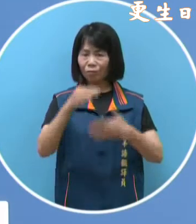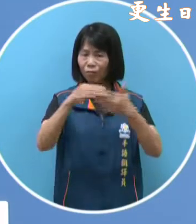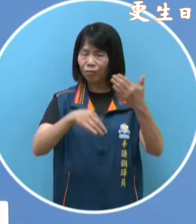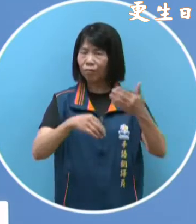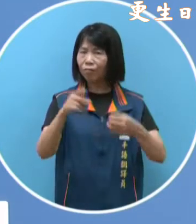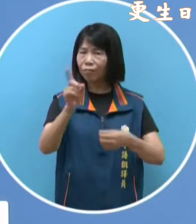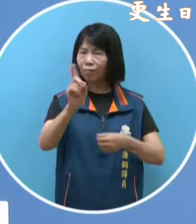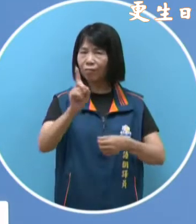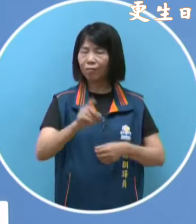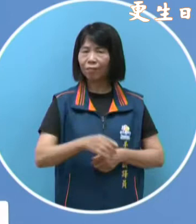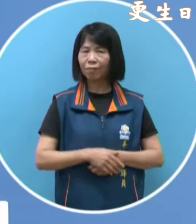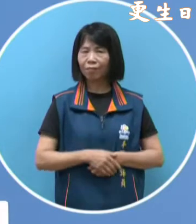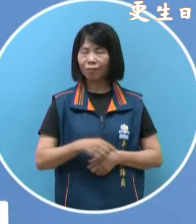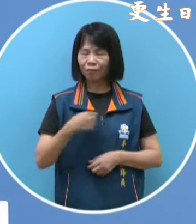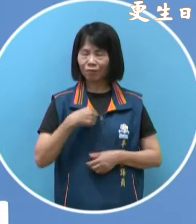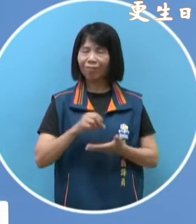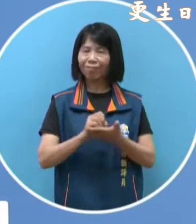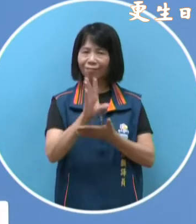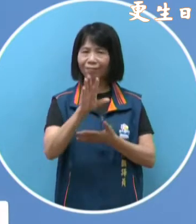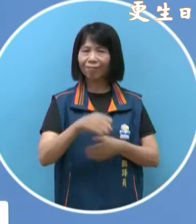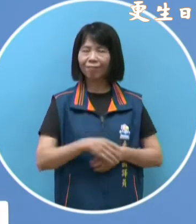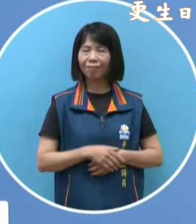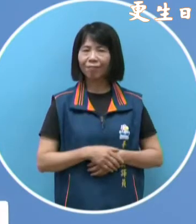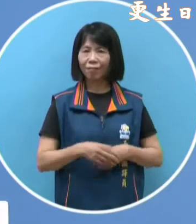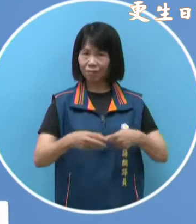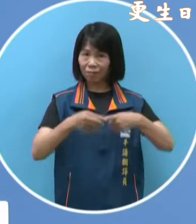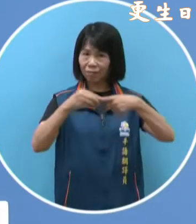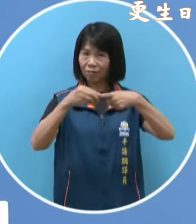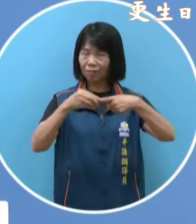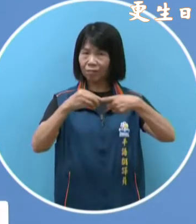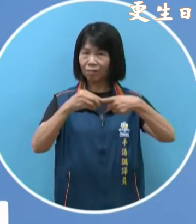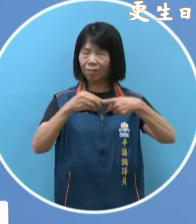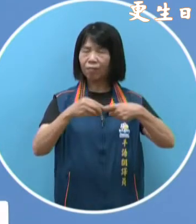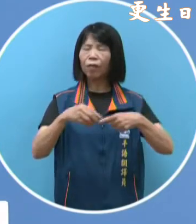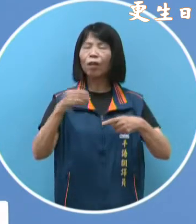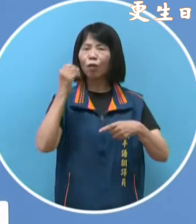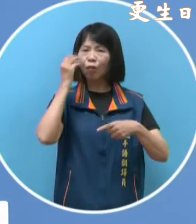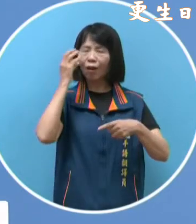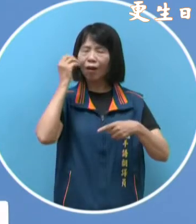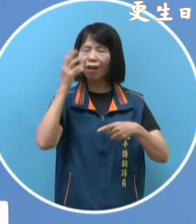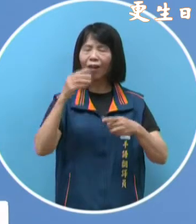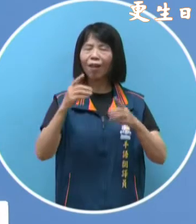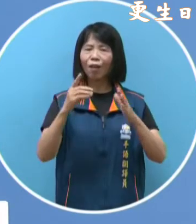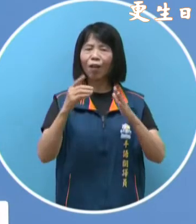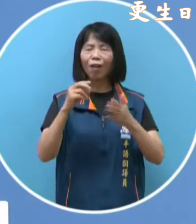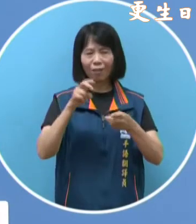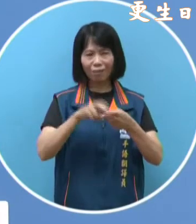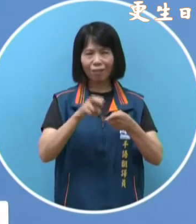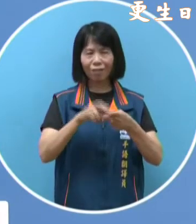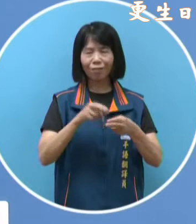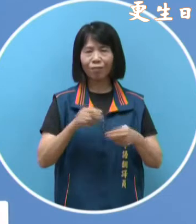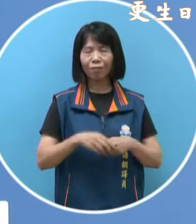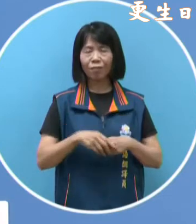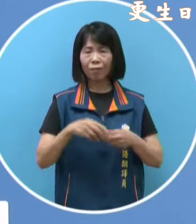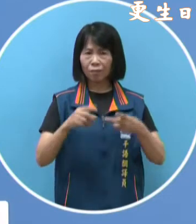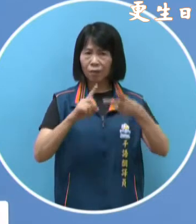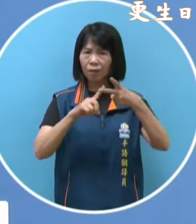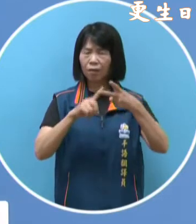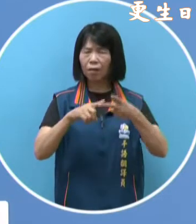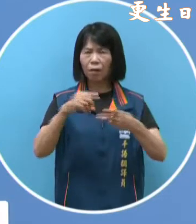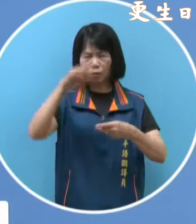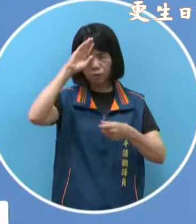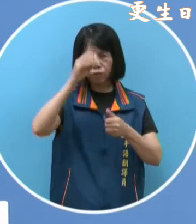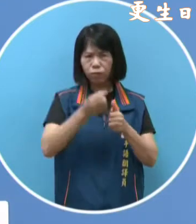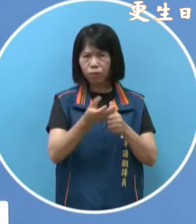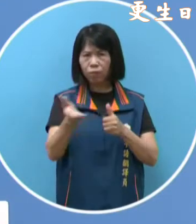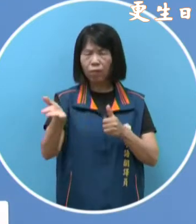面，那我要跟大家来报告啊，就是第一要涉及在本县的啊，第二呢就是因为疫情影响呢导